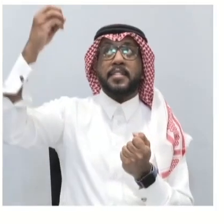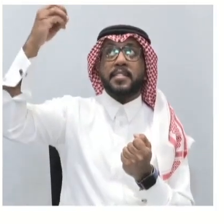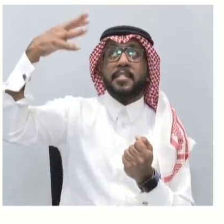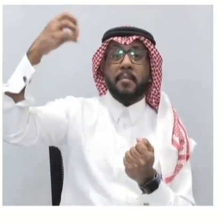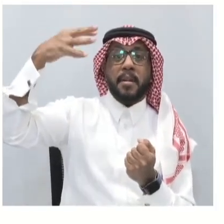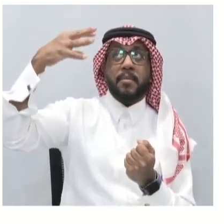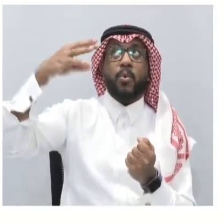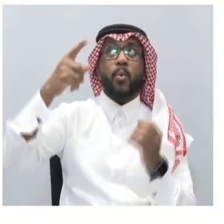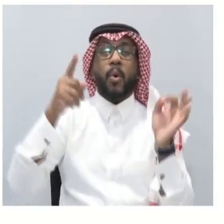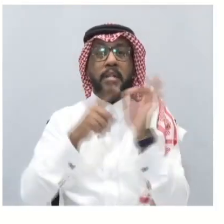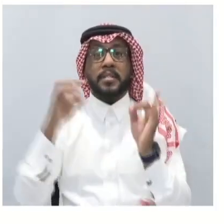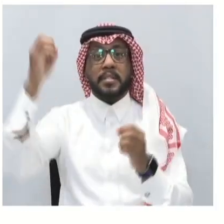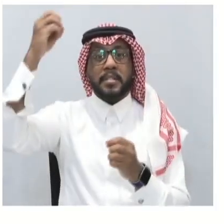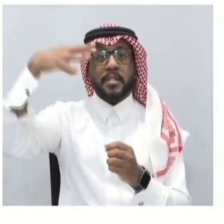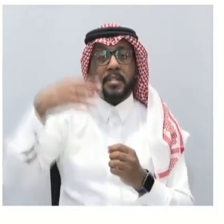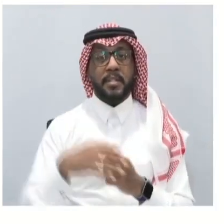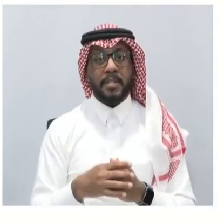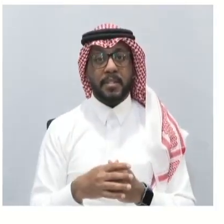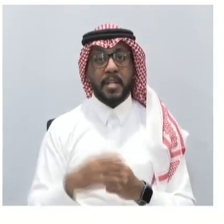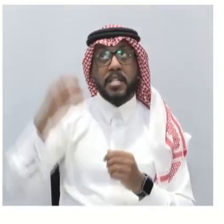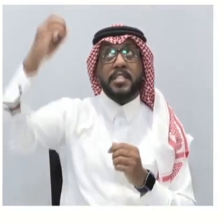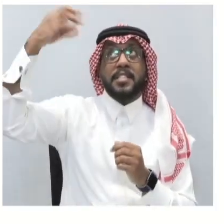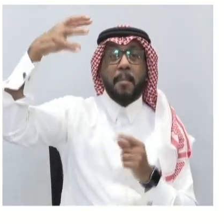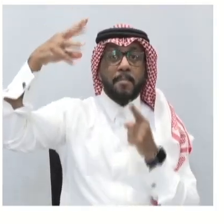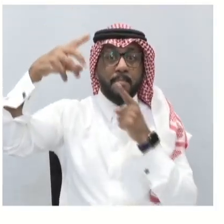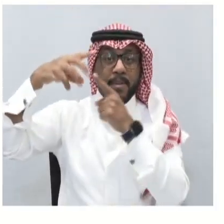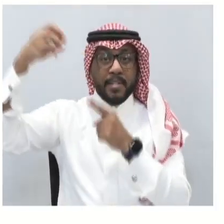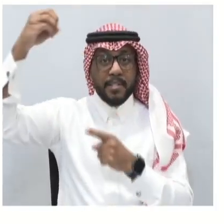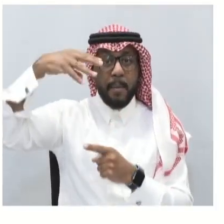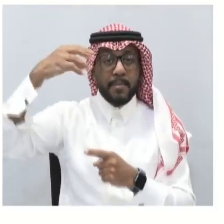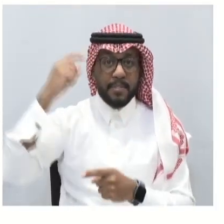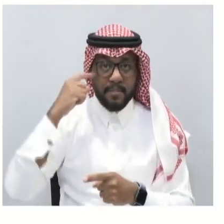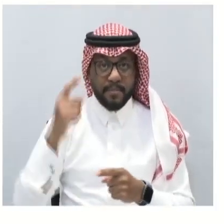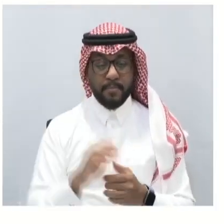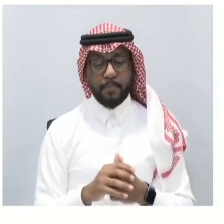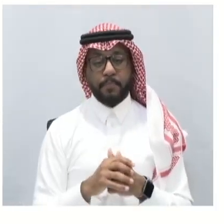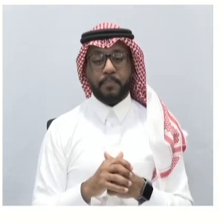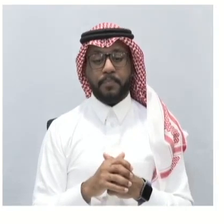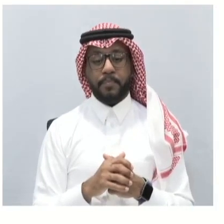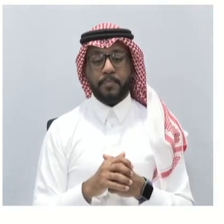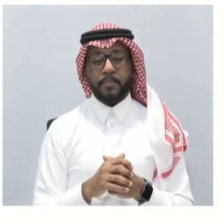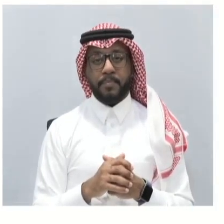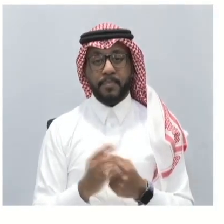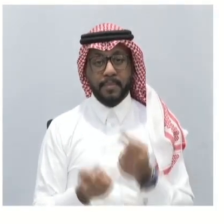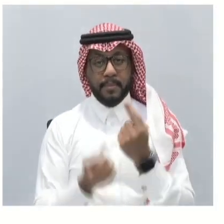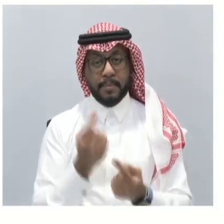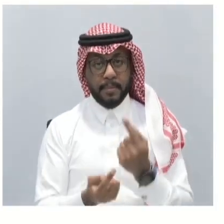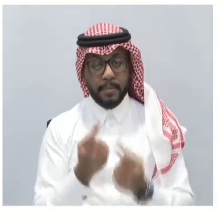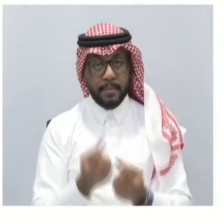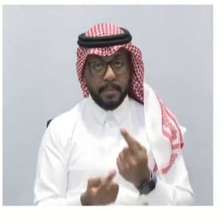لطاقه الطاقه تجيبها من وين متزين من ضوء الشمس تحتاج لضوء